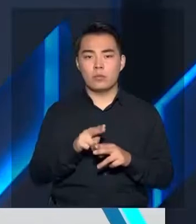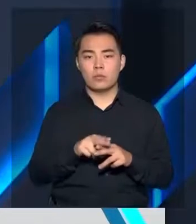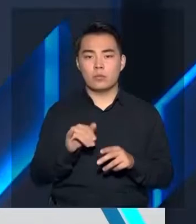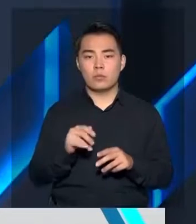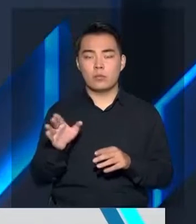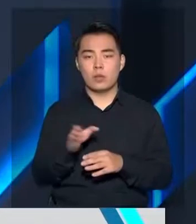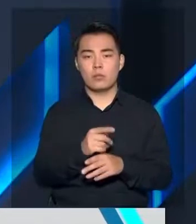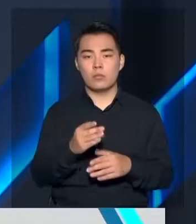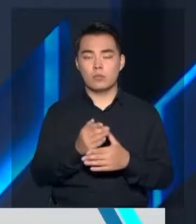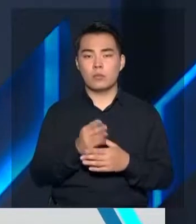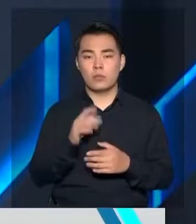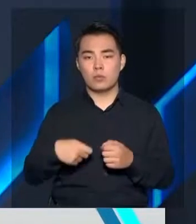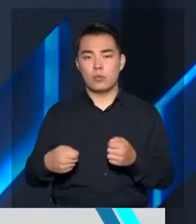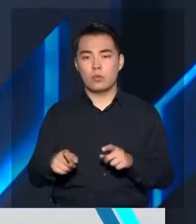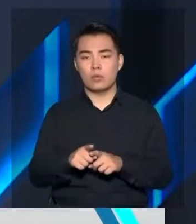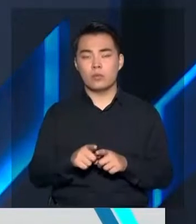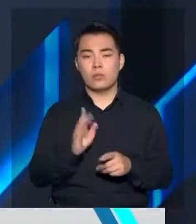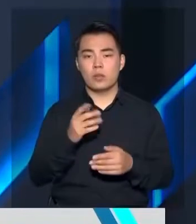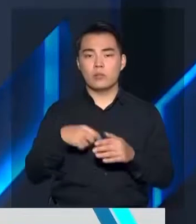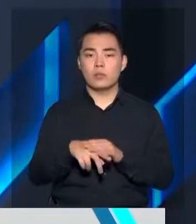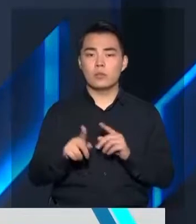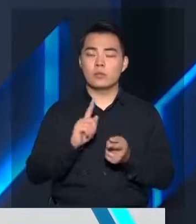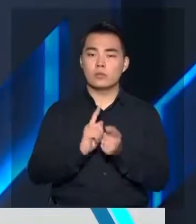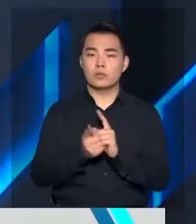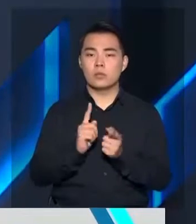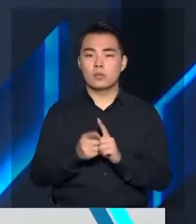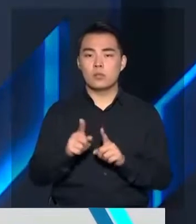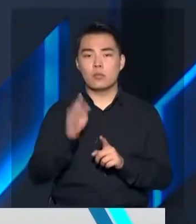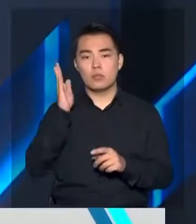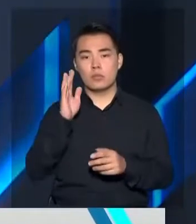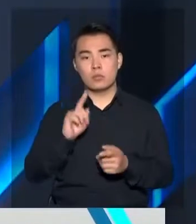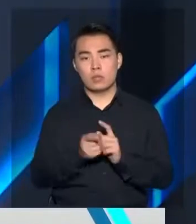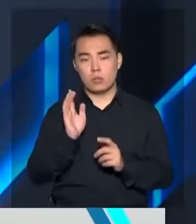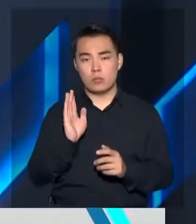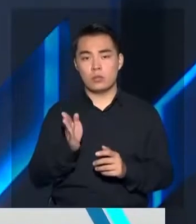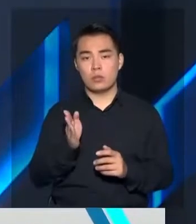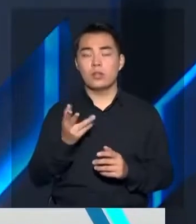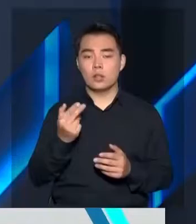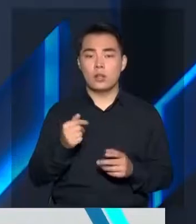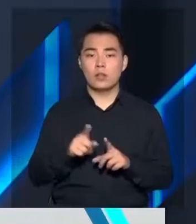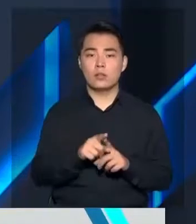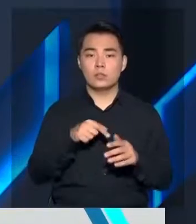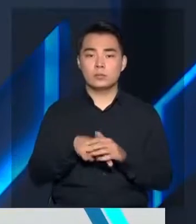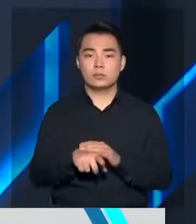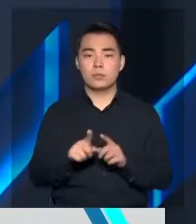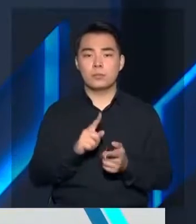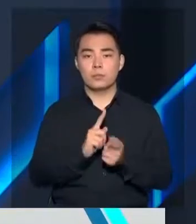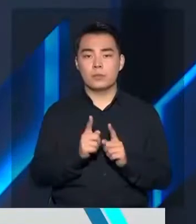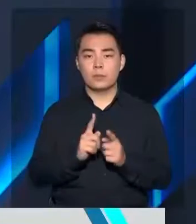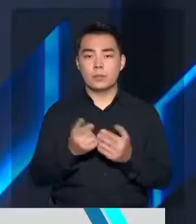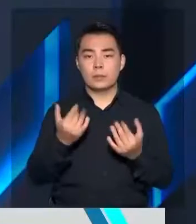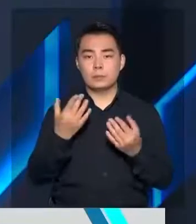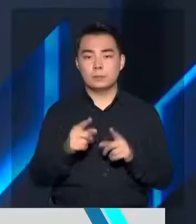ғой ол үйлердің. Соның орнын алмастыруға бір бағдарламалар бар ма болашақта? Иә, әрине, бізде бүгін